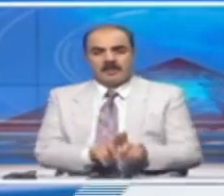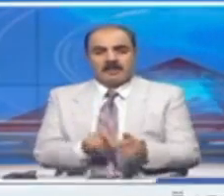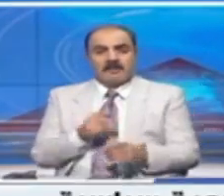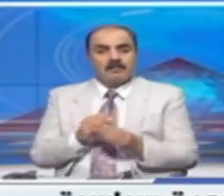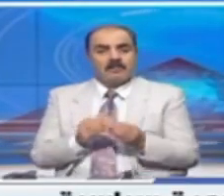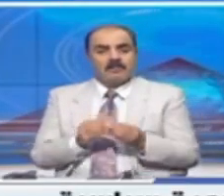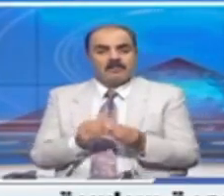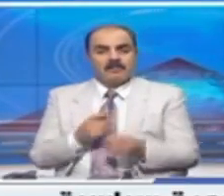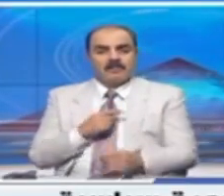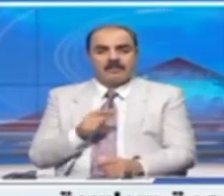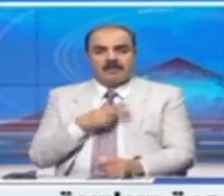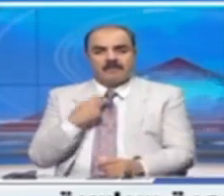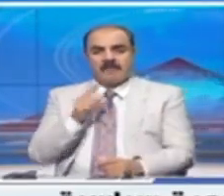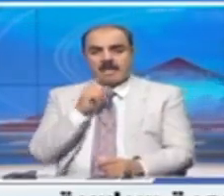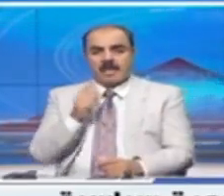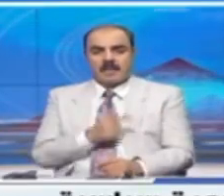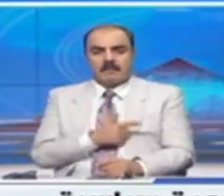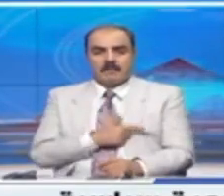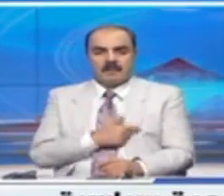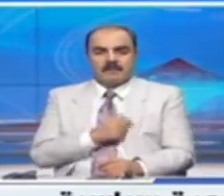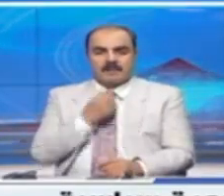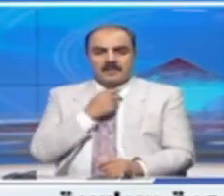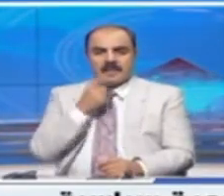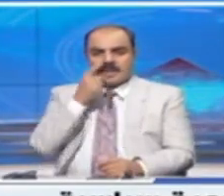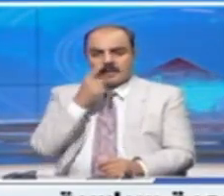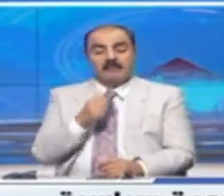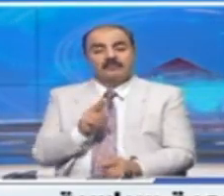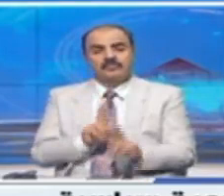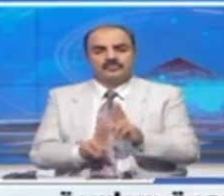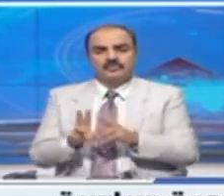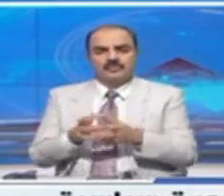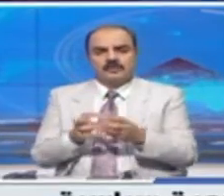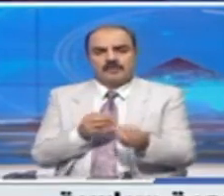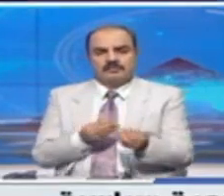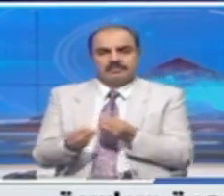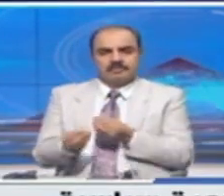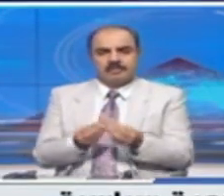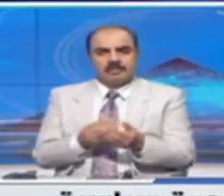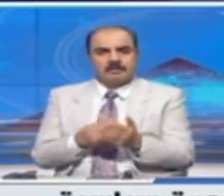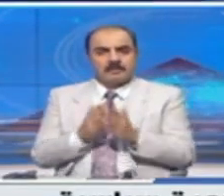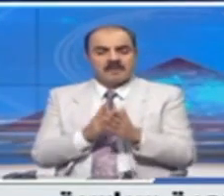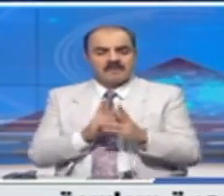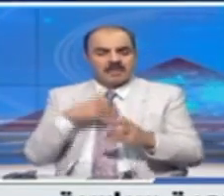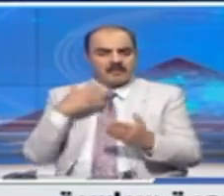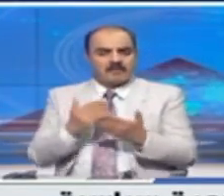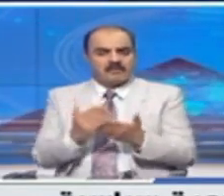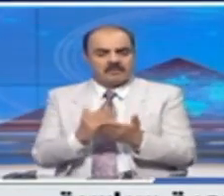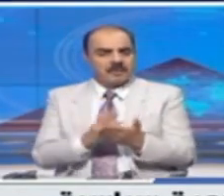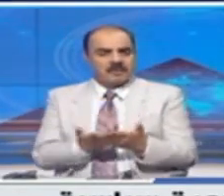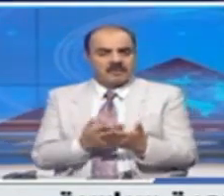شكري مع المبعوث الخاص للأمم المتحدة إلى ليبيا يان كوبيش سبل تحريك مختلف مسارات الملف